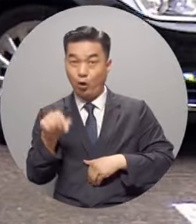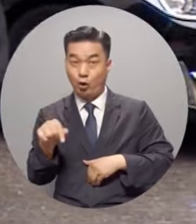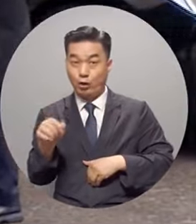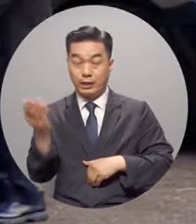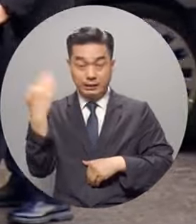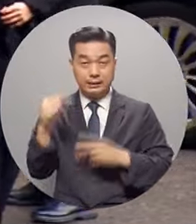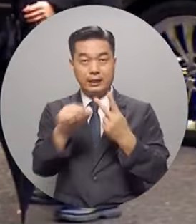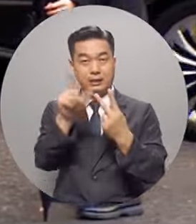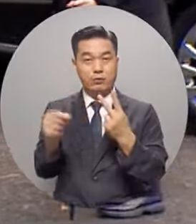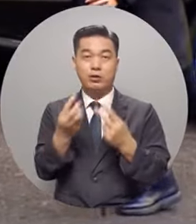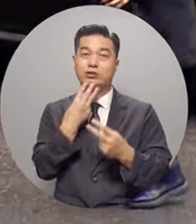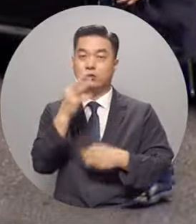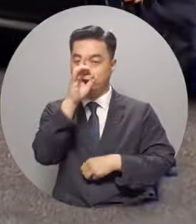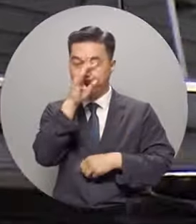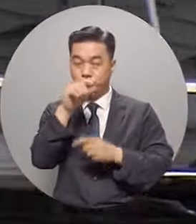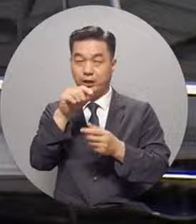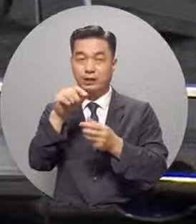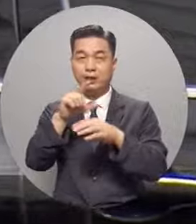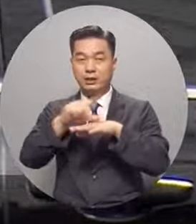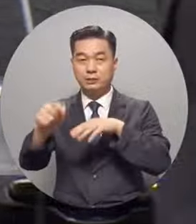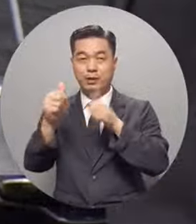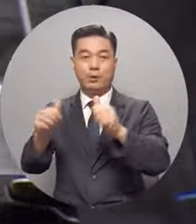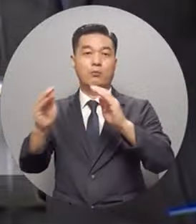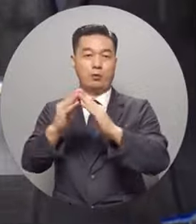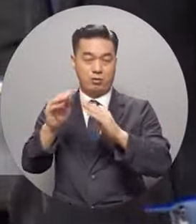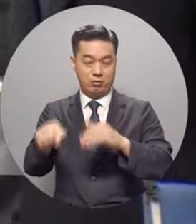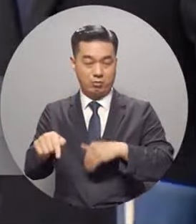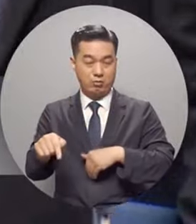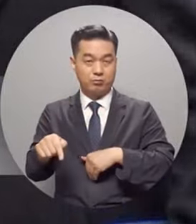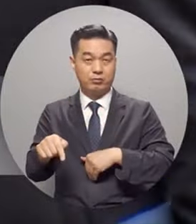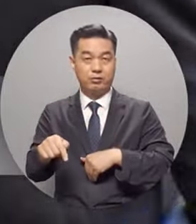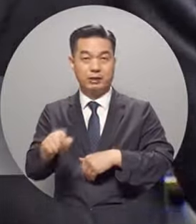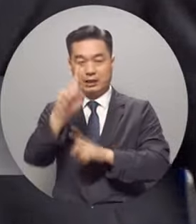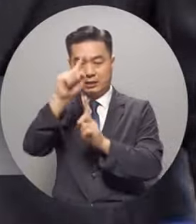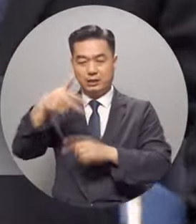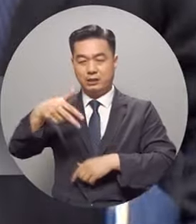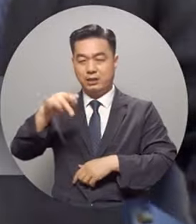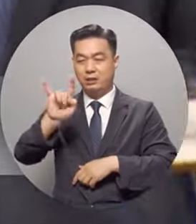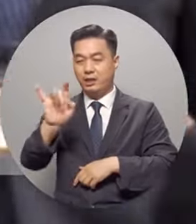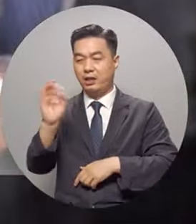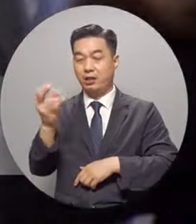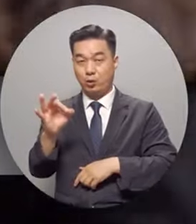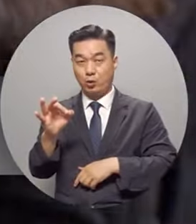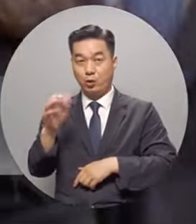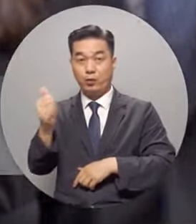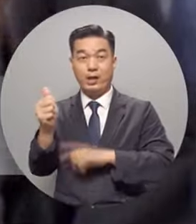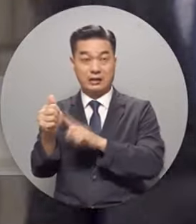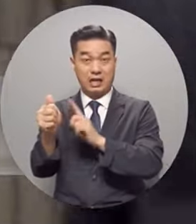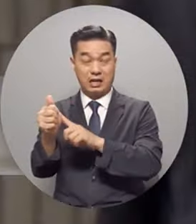서울중앙지법이 불법 승계 의혹으로 재판에 넘겨진 이재용 회장에게 무죄를